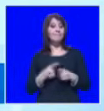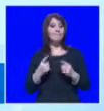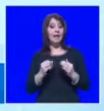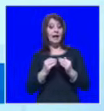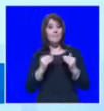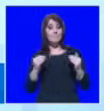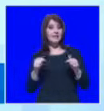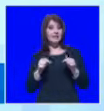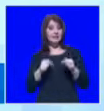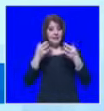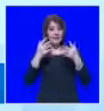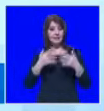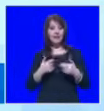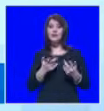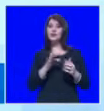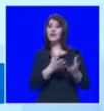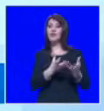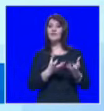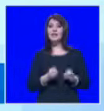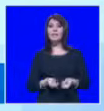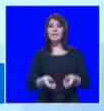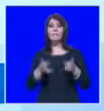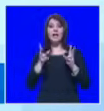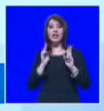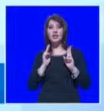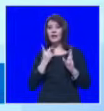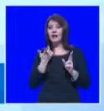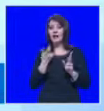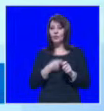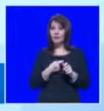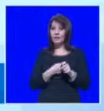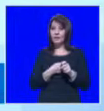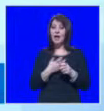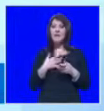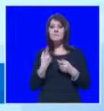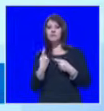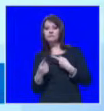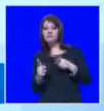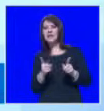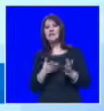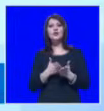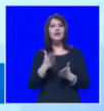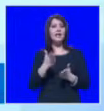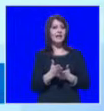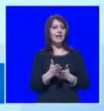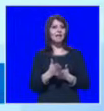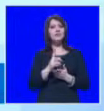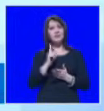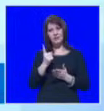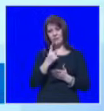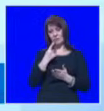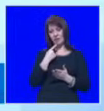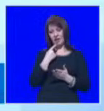на тези данни, ние ще вземем решение как да постъпим. Има няколко различни подхода. Нека само да споменем,